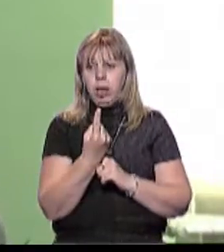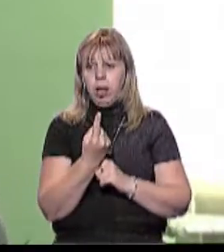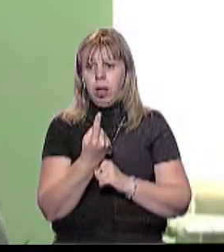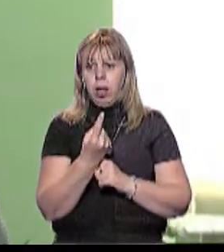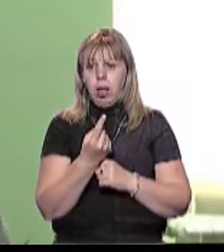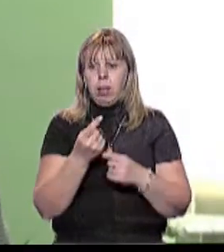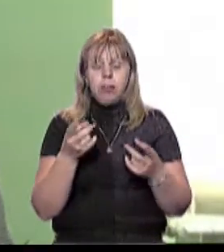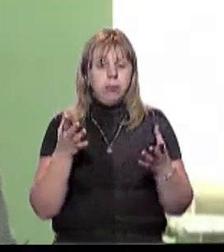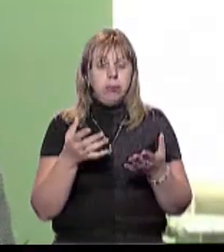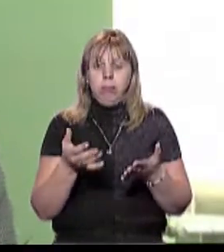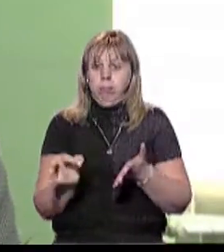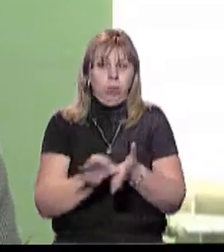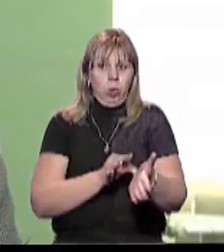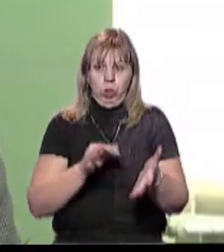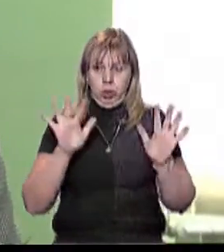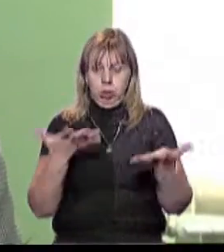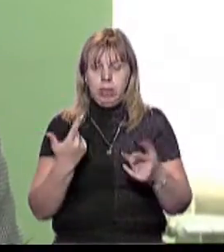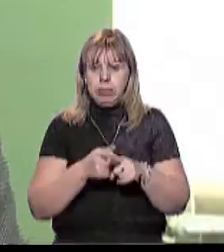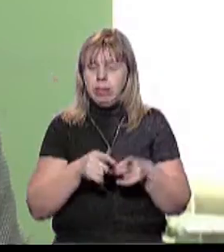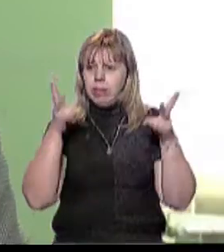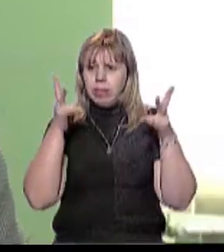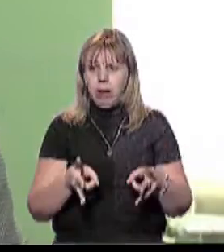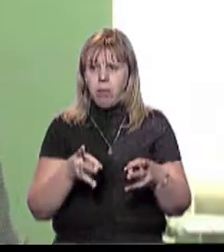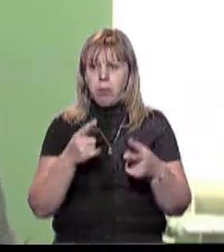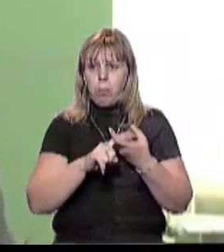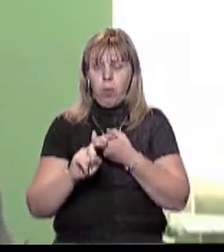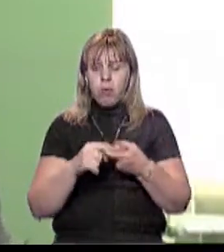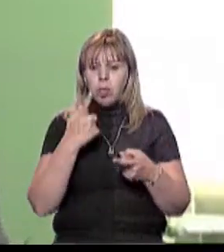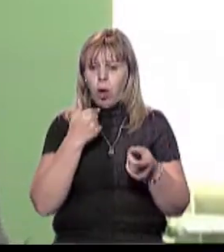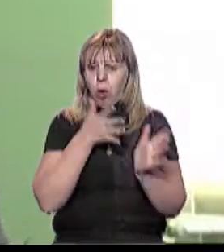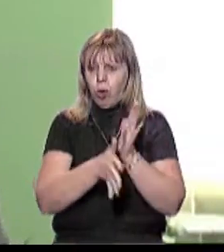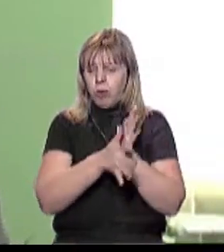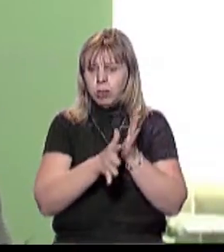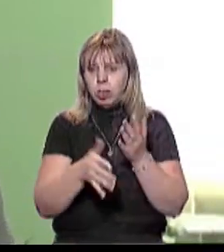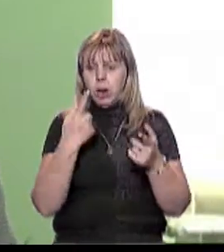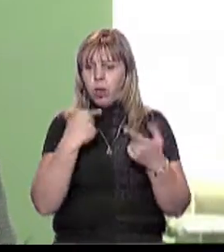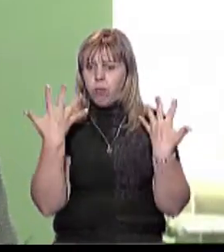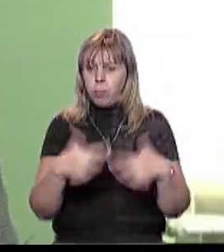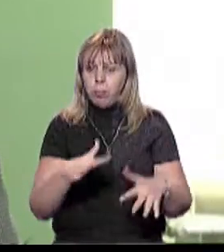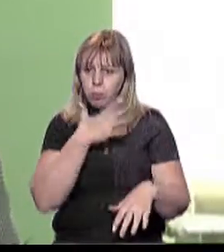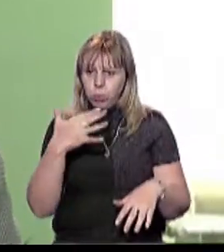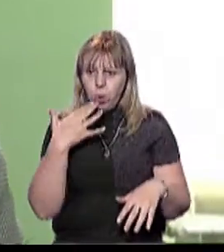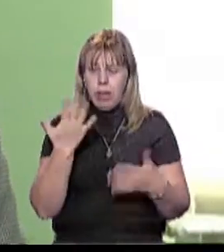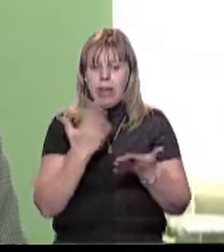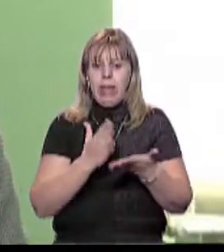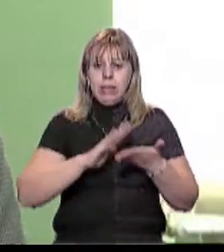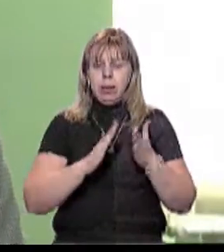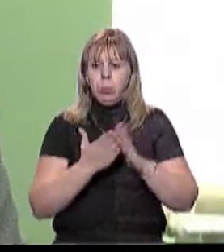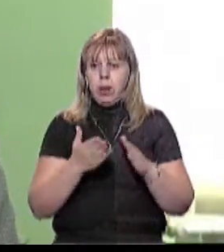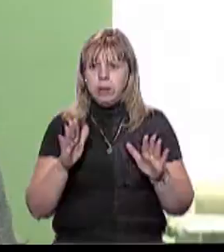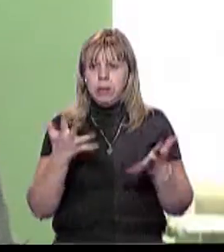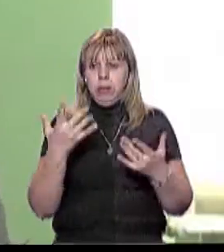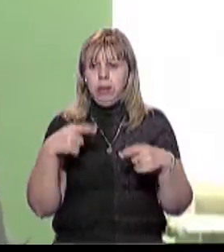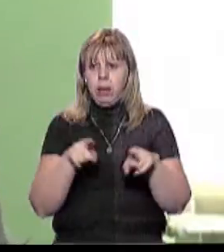ну, в екстремальних ситуаціях. Це гостра травма, яка пов'язана з крововтечею, крововтратою. Є ситуації,